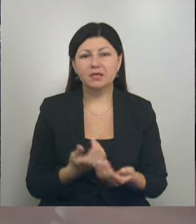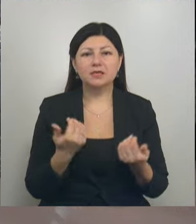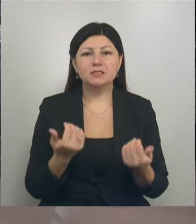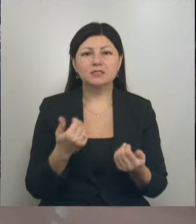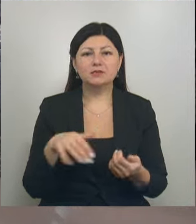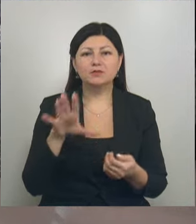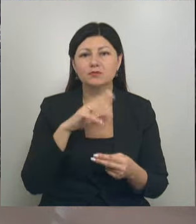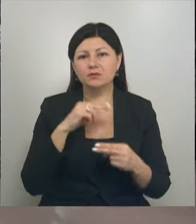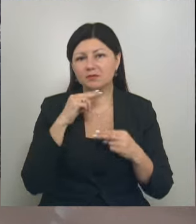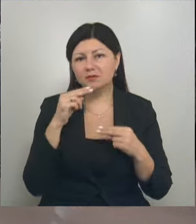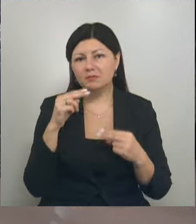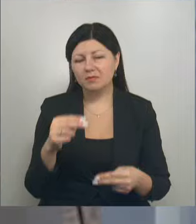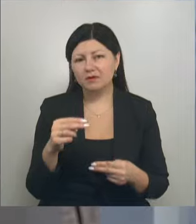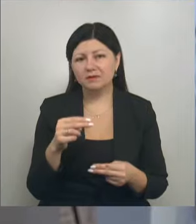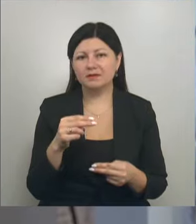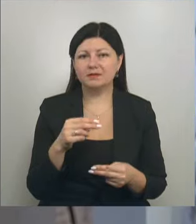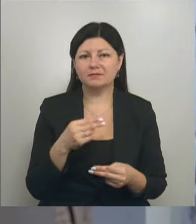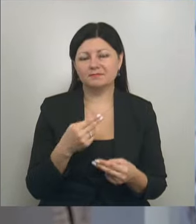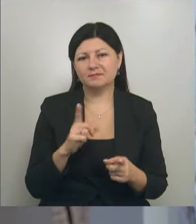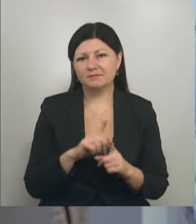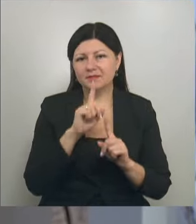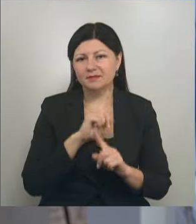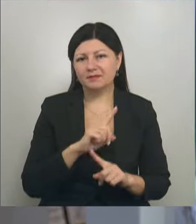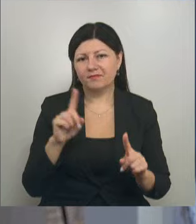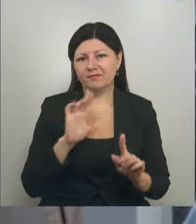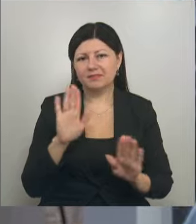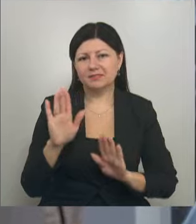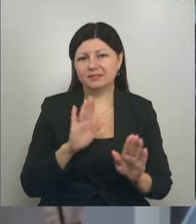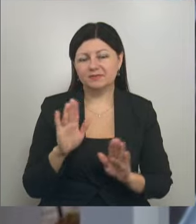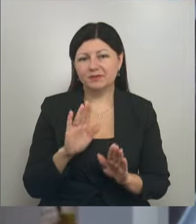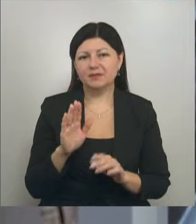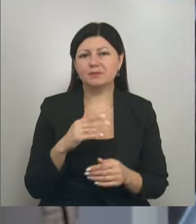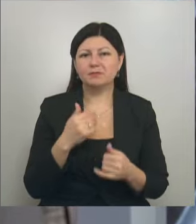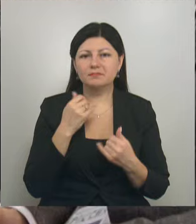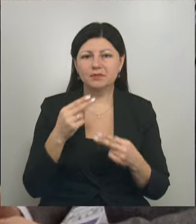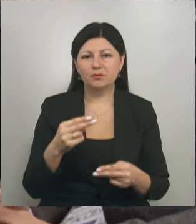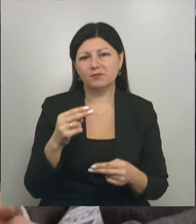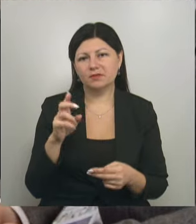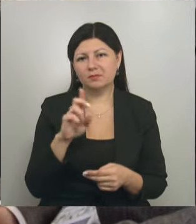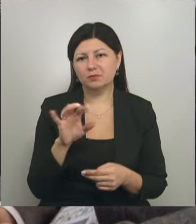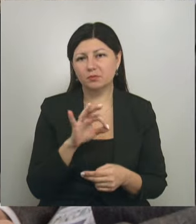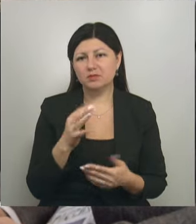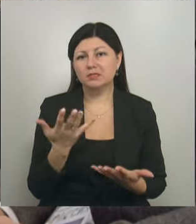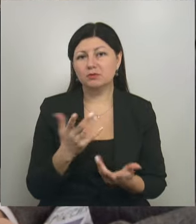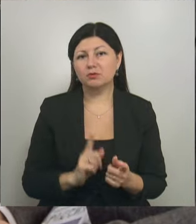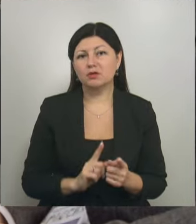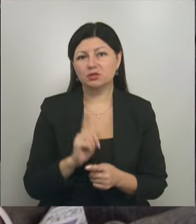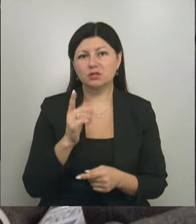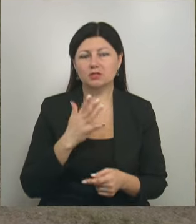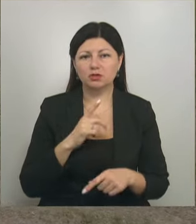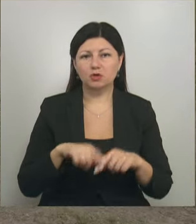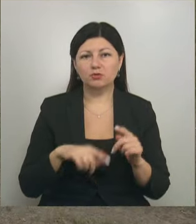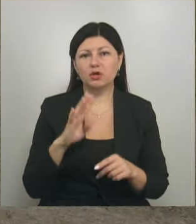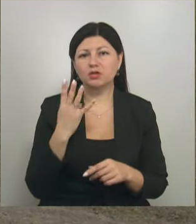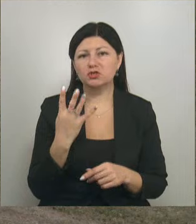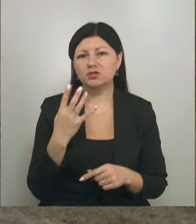Сегодня все внимание посетителей грандиозной выставки России приковано к Белгородской области, с которой и начинается наша родина. Как и 4 века